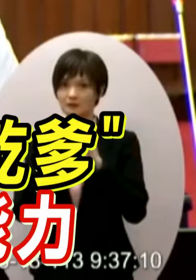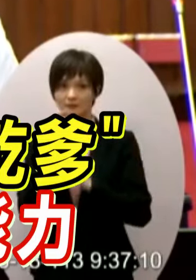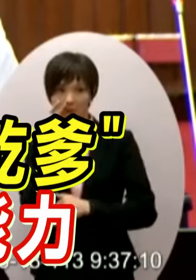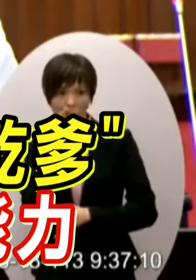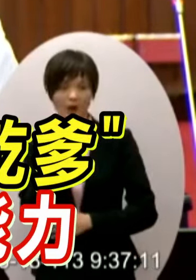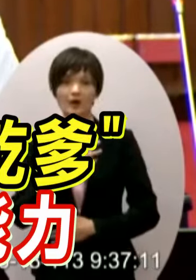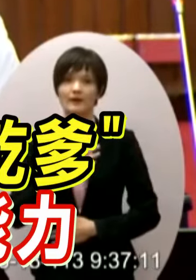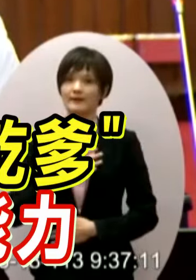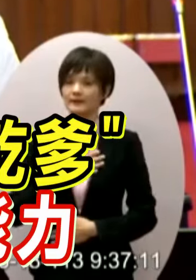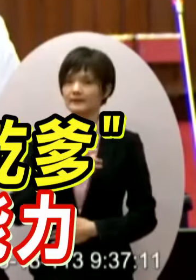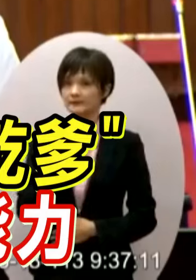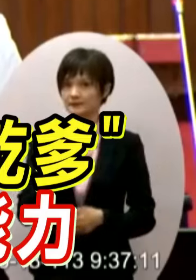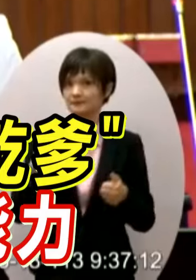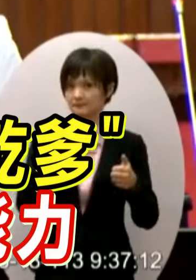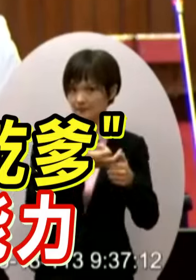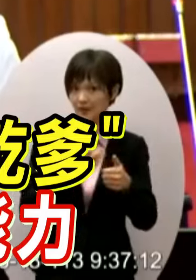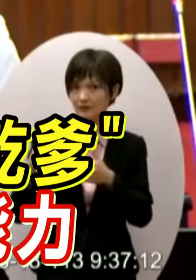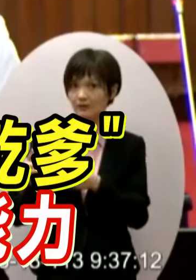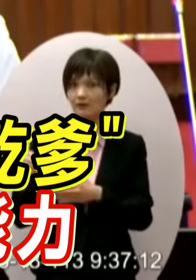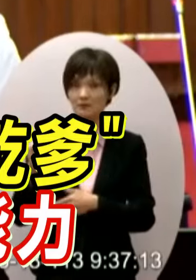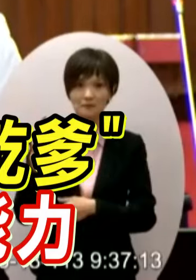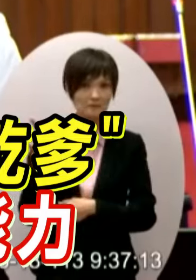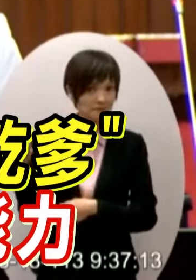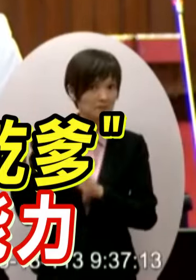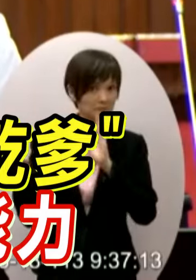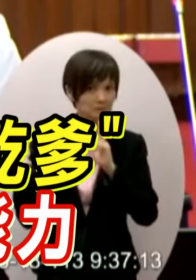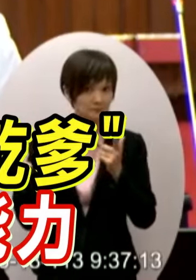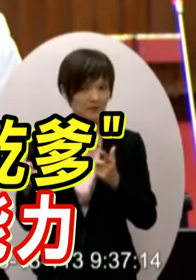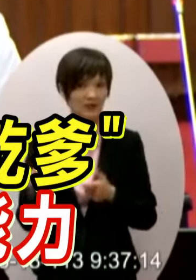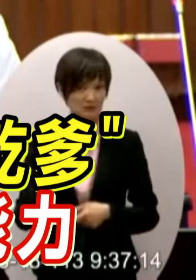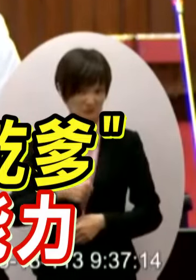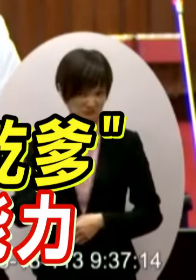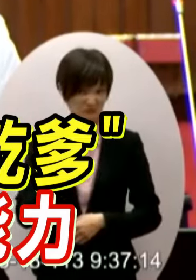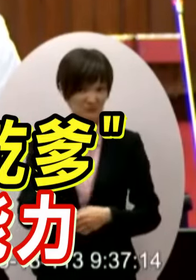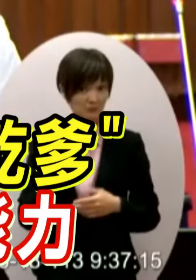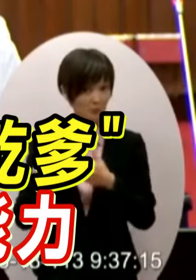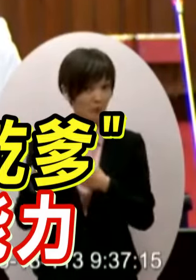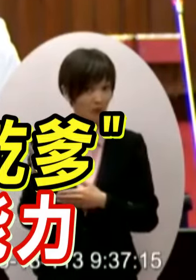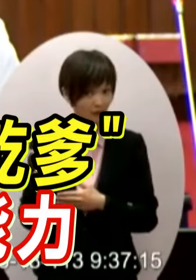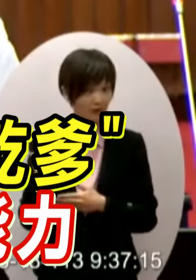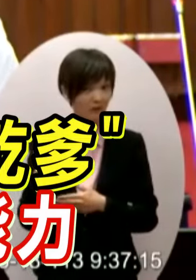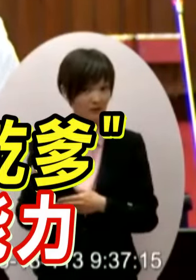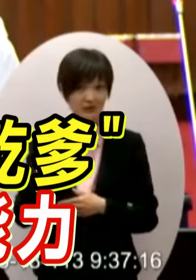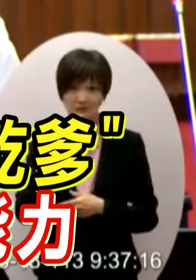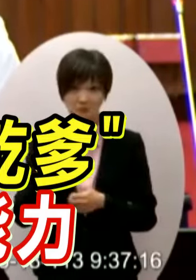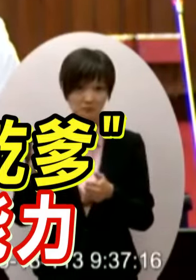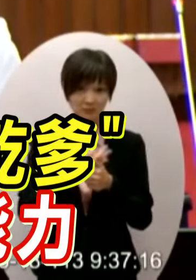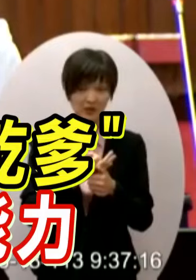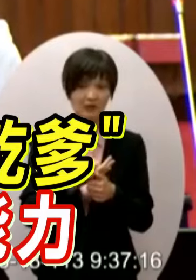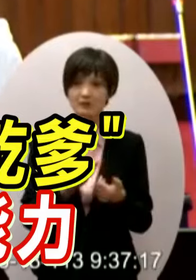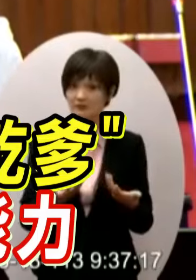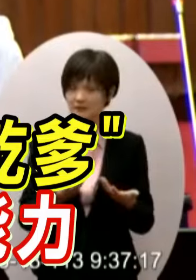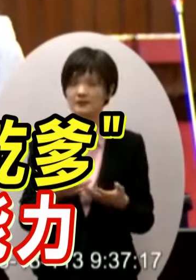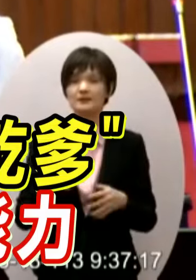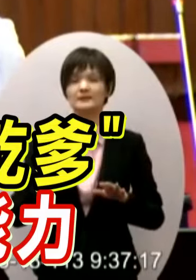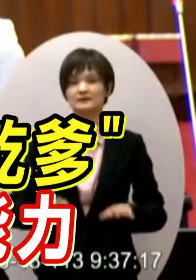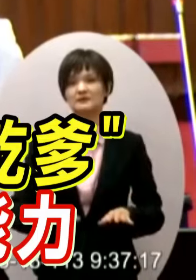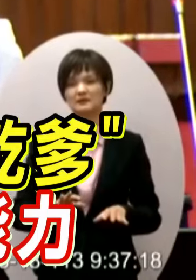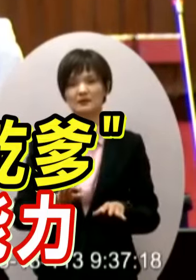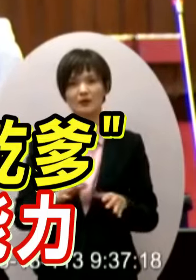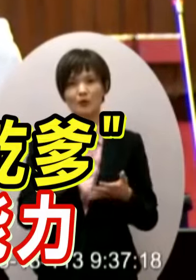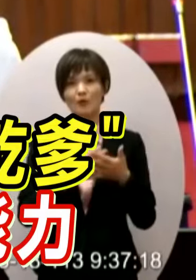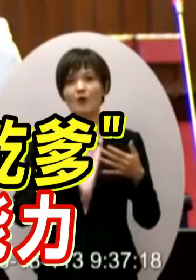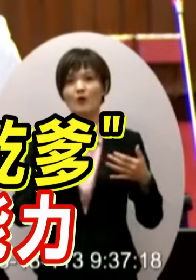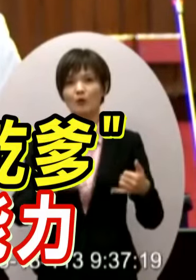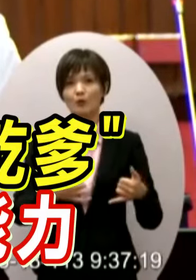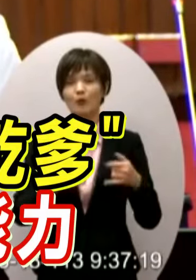收钱说中国好，还是你真的觉得中国好。甚至于现在又传出有艺人要组政党，网红艺